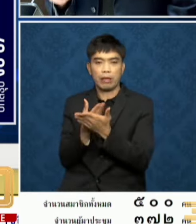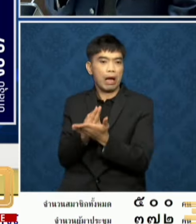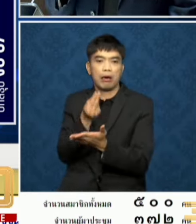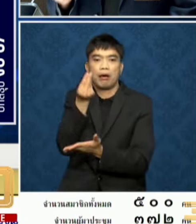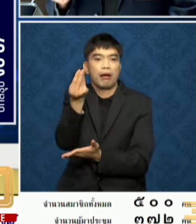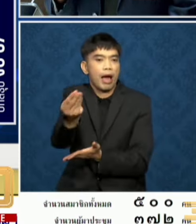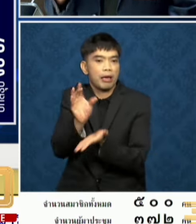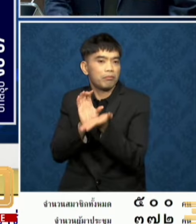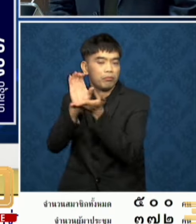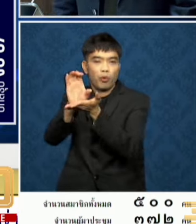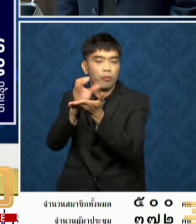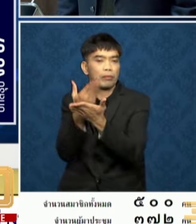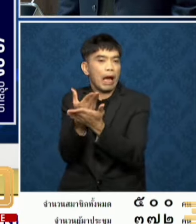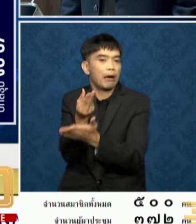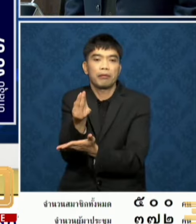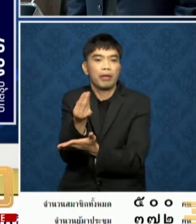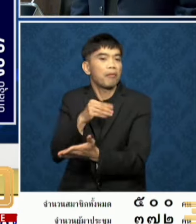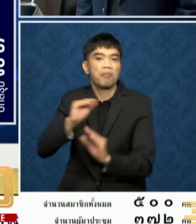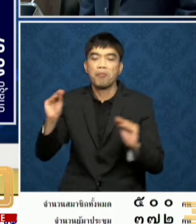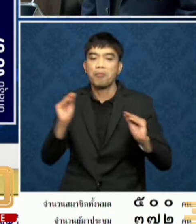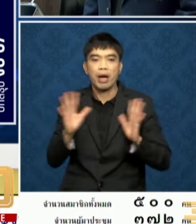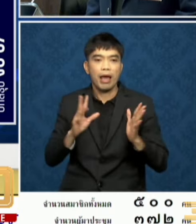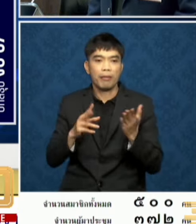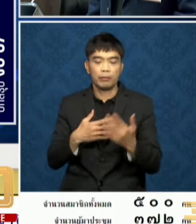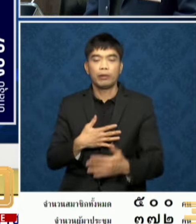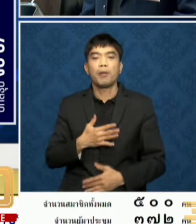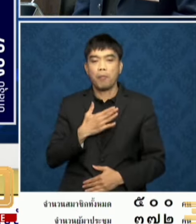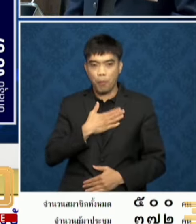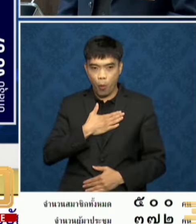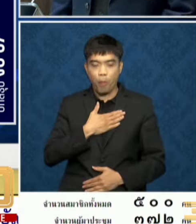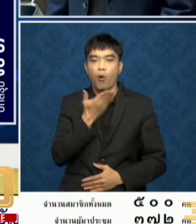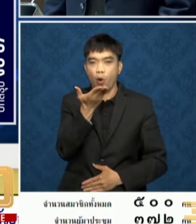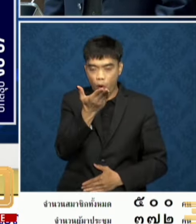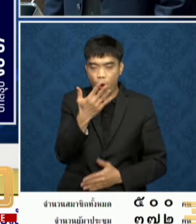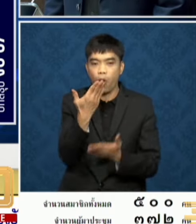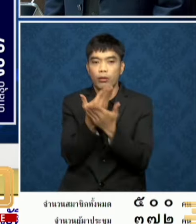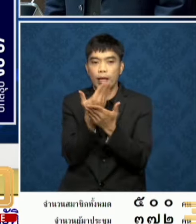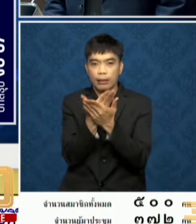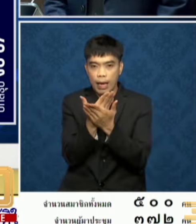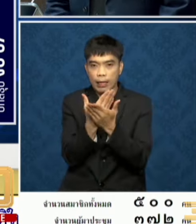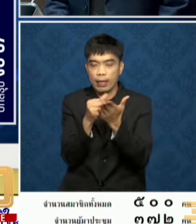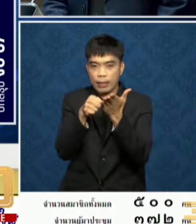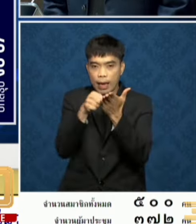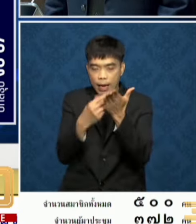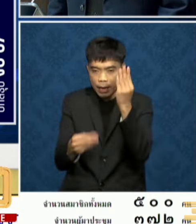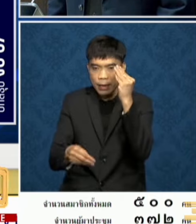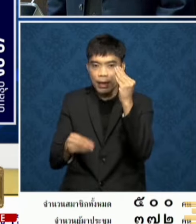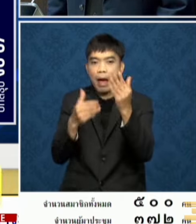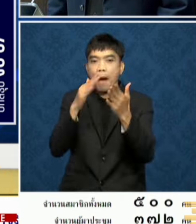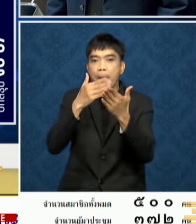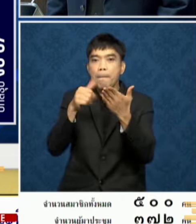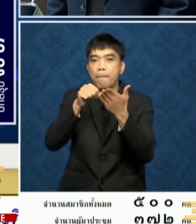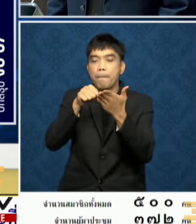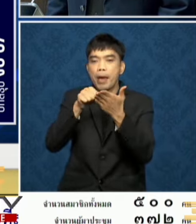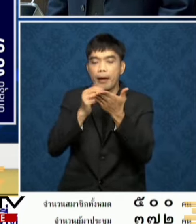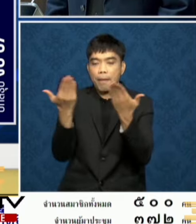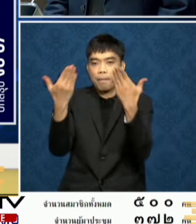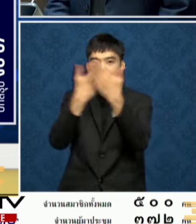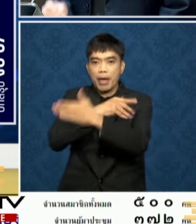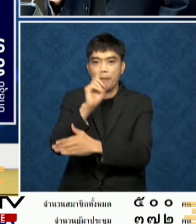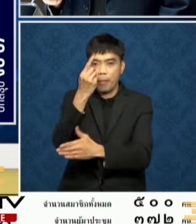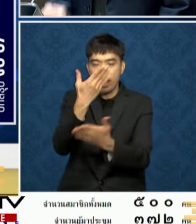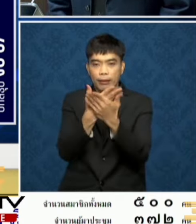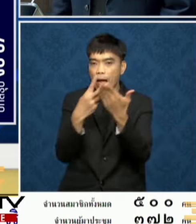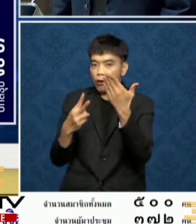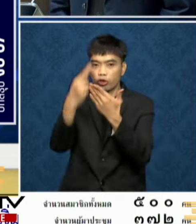ประชาชนแม้แต่บาทเดียวผมจึงขอสงวนคำแปรยติตัดงบประมาณโครงการศูนย์ประสานงานและแก้ไขข่าวปลอ